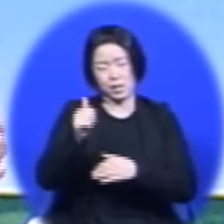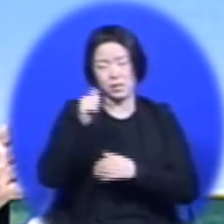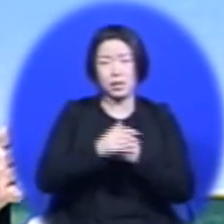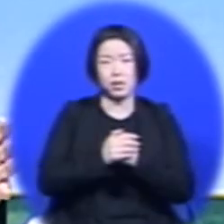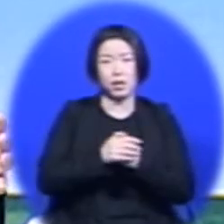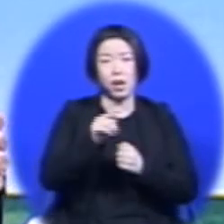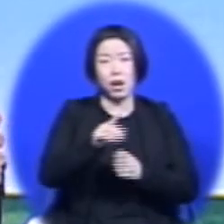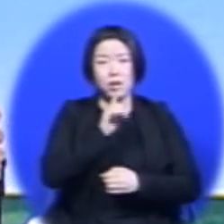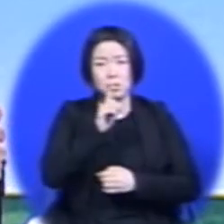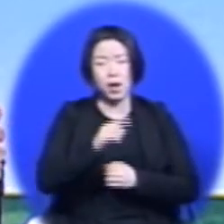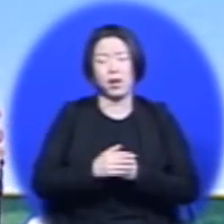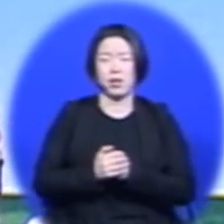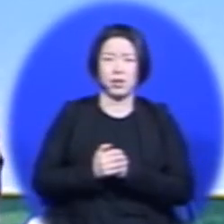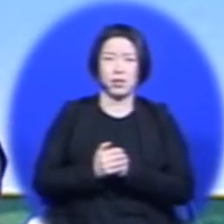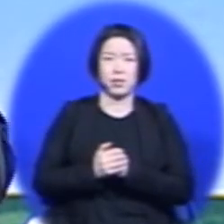이거였잖아.